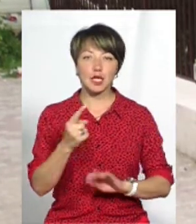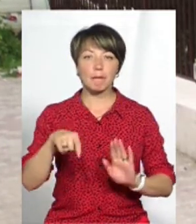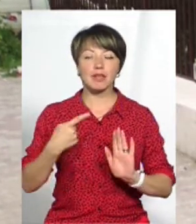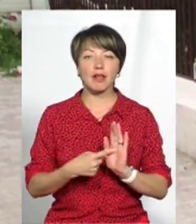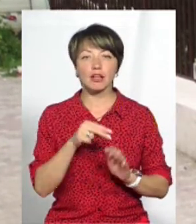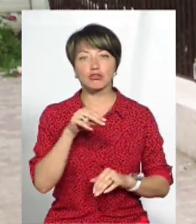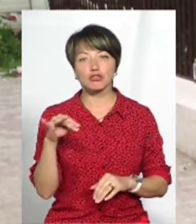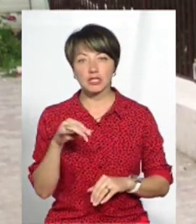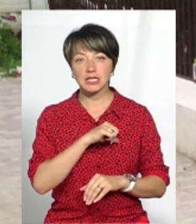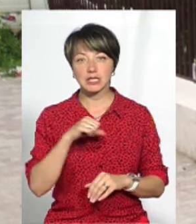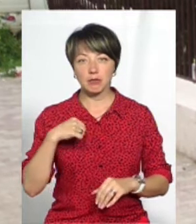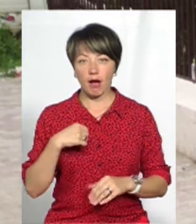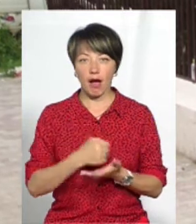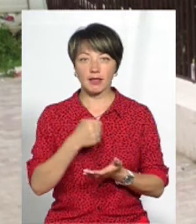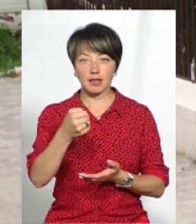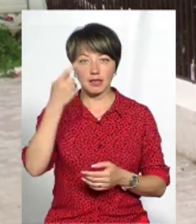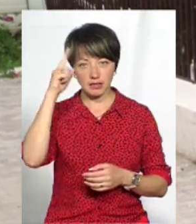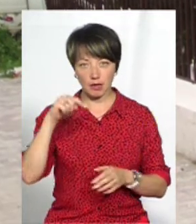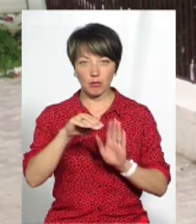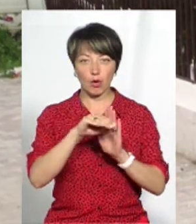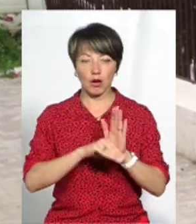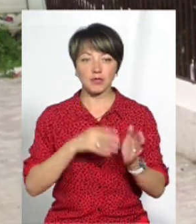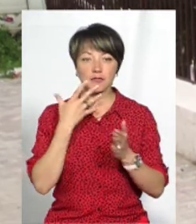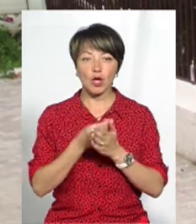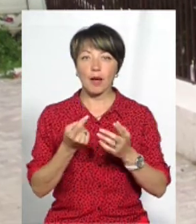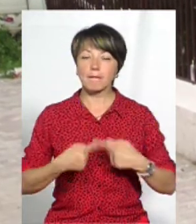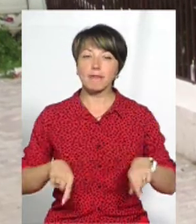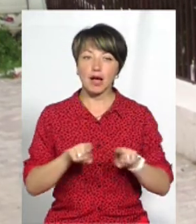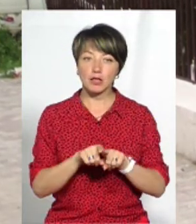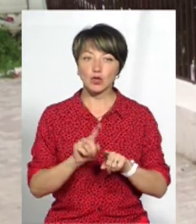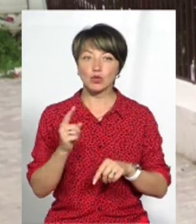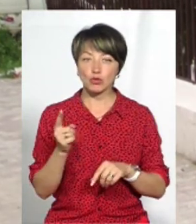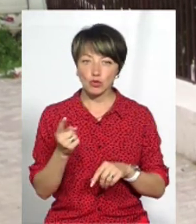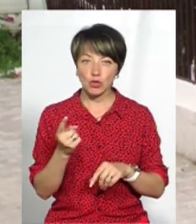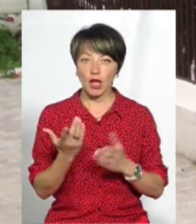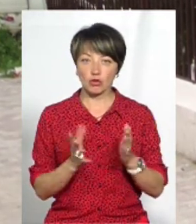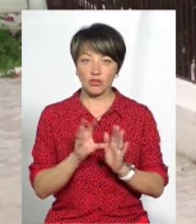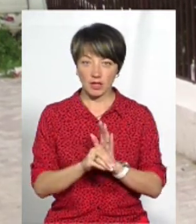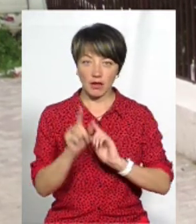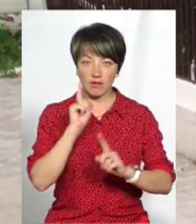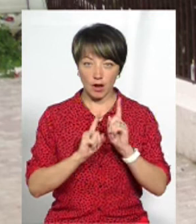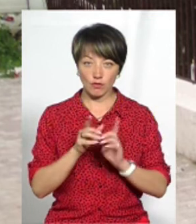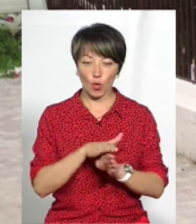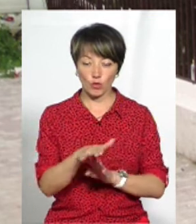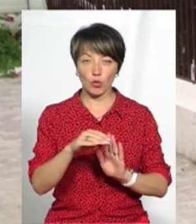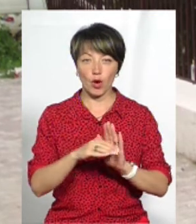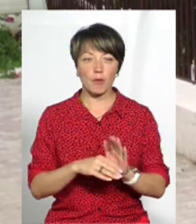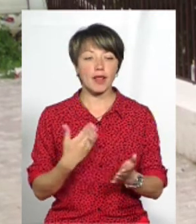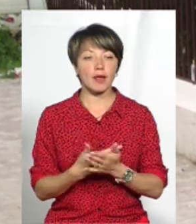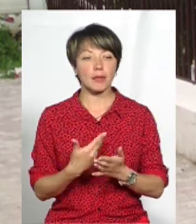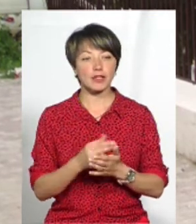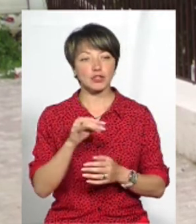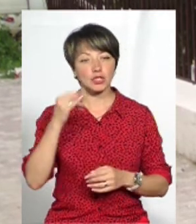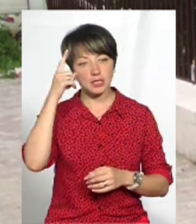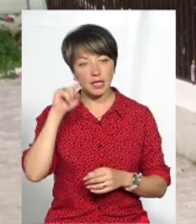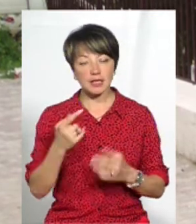чи сам кандидат знайомий з програмою своєї партії, тому що якщо він війде в Раду, то вони будуть виконувати цю програму. Наприклад, чи відомо